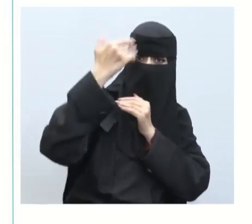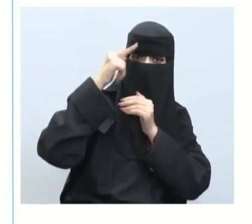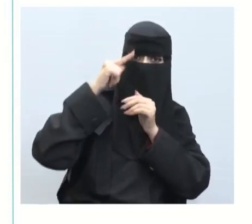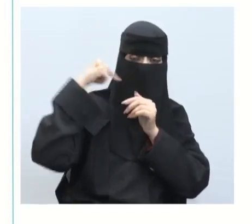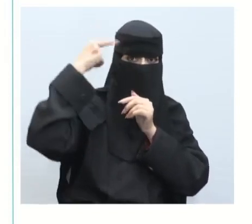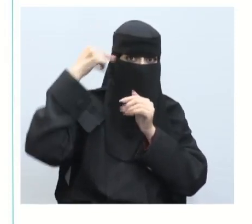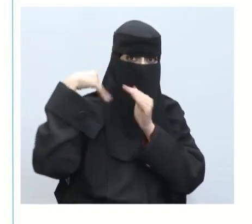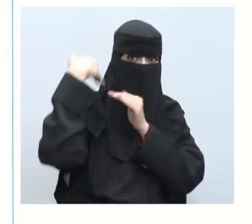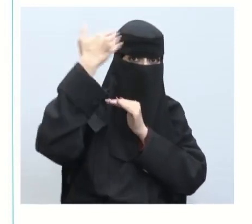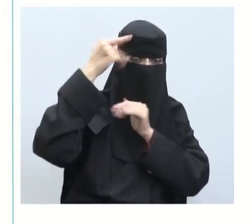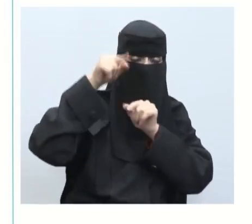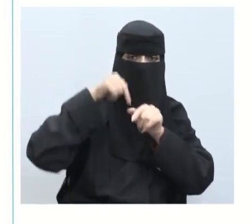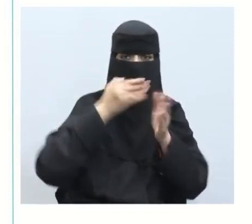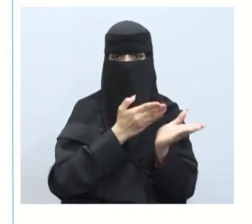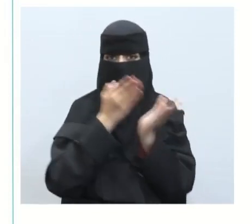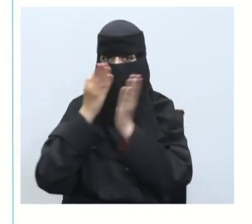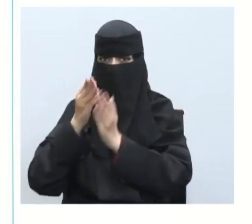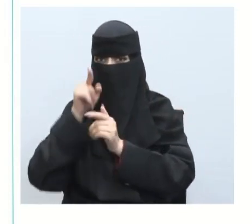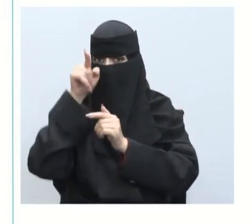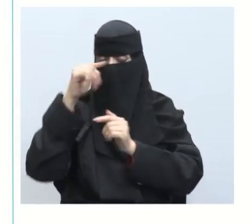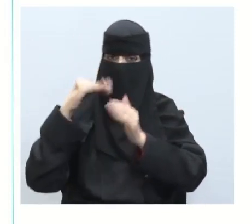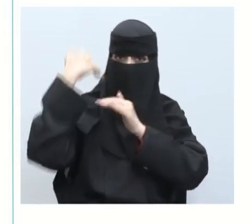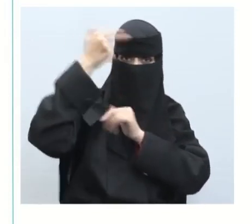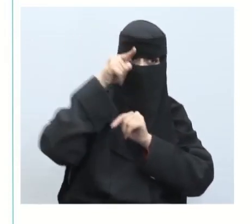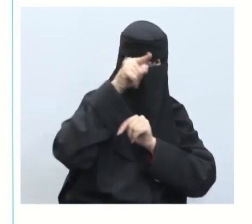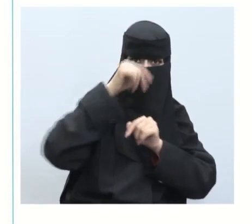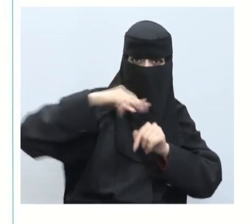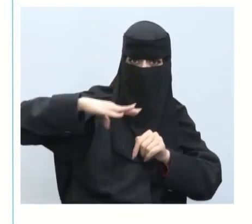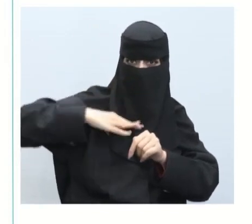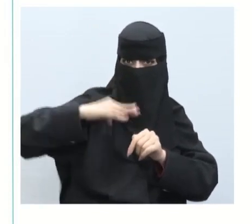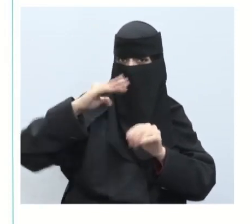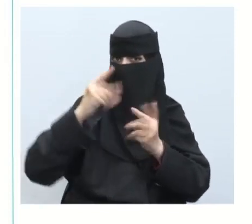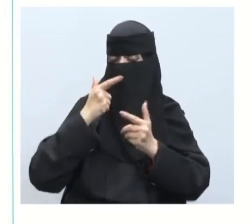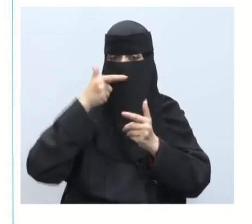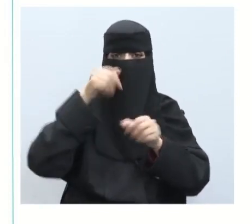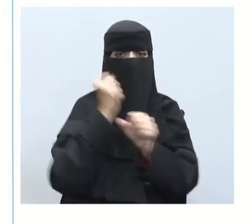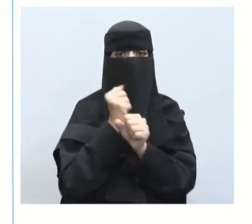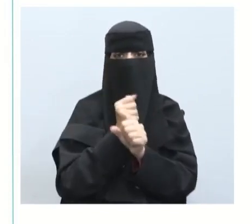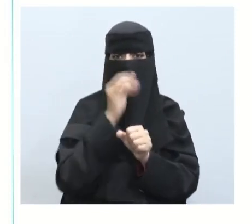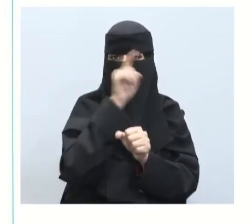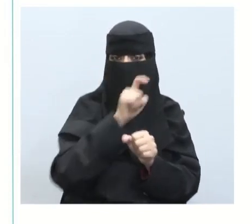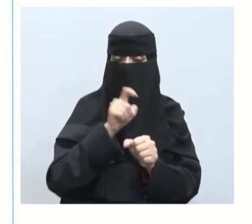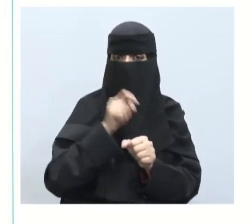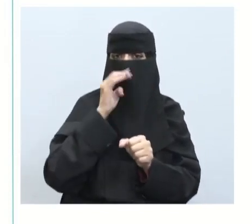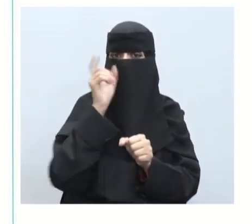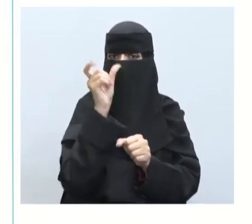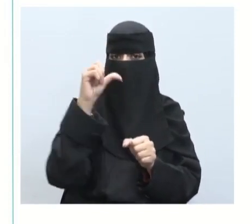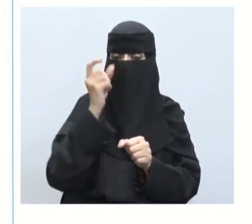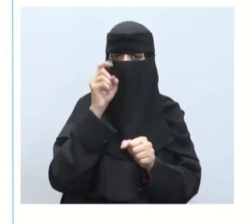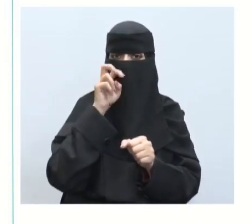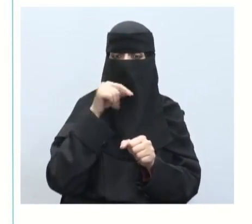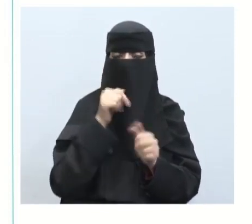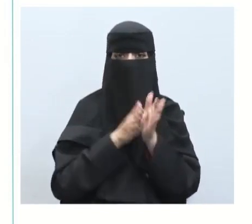تعدين فيه لكي اذا اصبحتي مديره اذا تسال نوه نورا اجابت ساحرص على